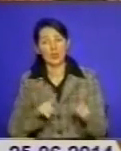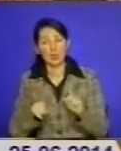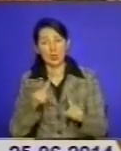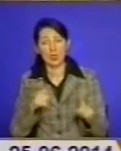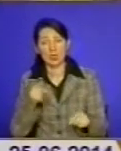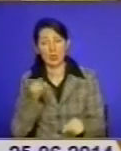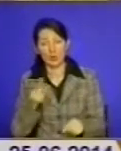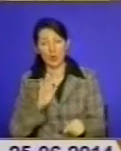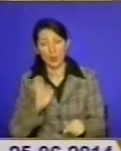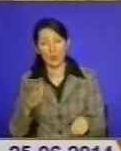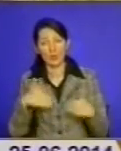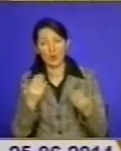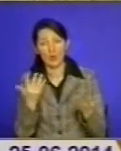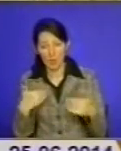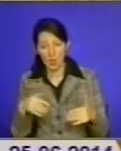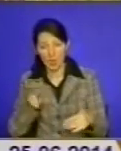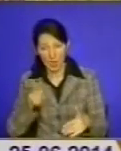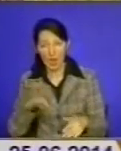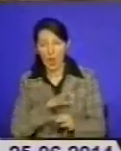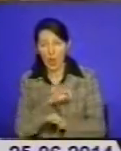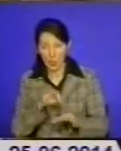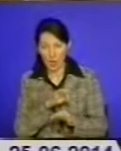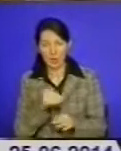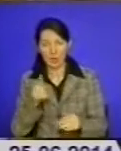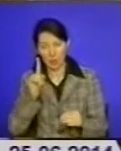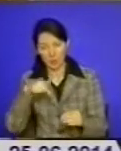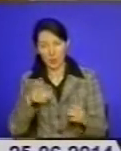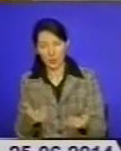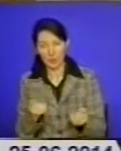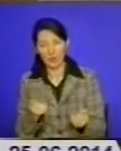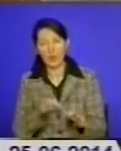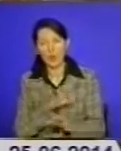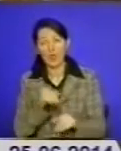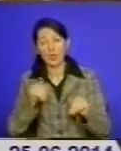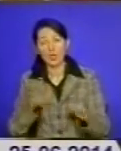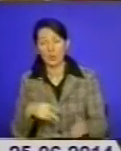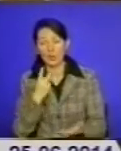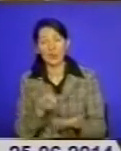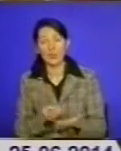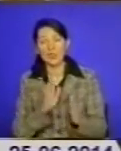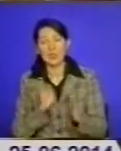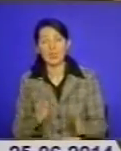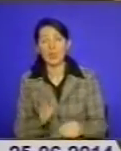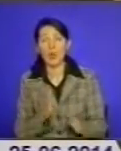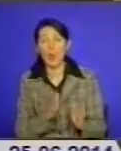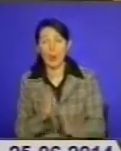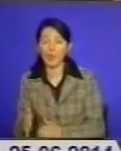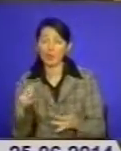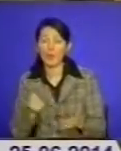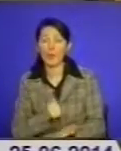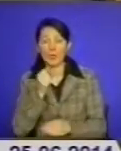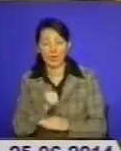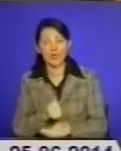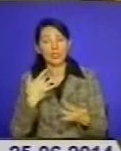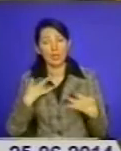воно буде презентувати вже як проект і надіємося, воно буде прийняття рішення. Проект рішення передбачає не лише порядок призначення і звільнення керівників,